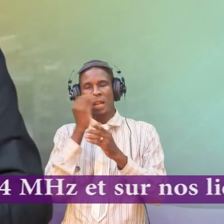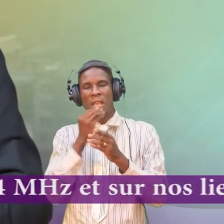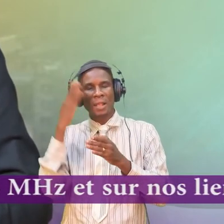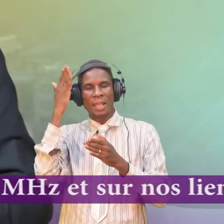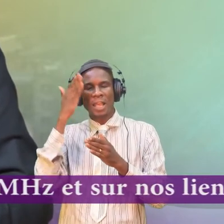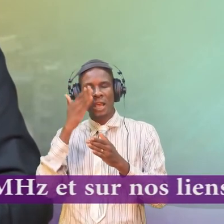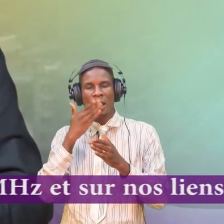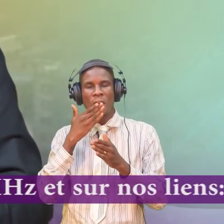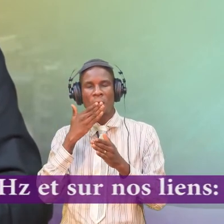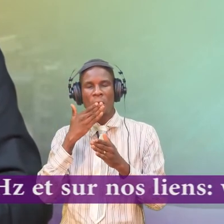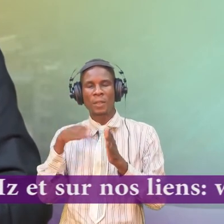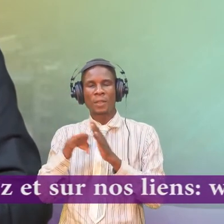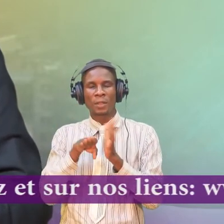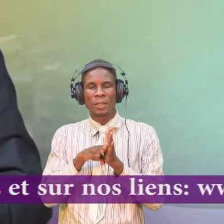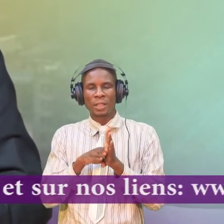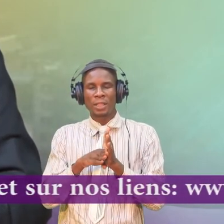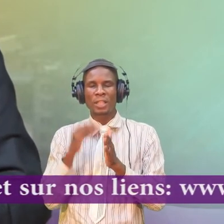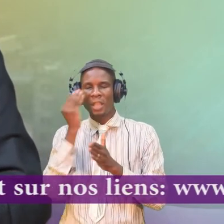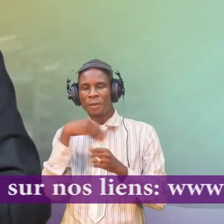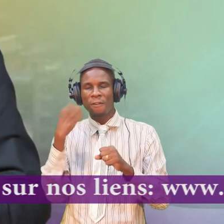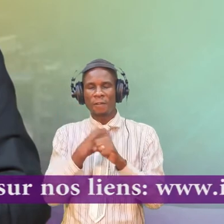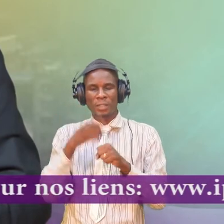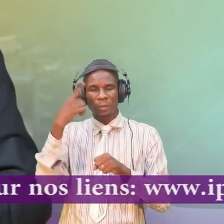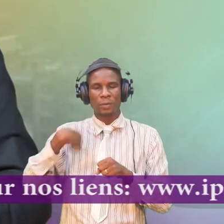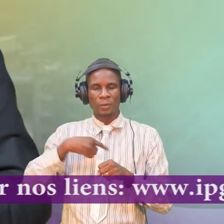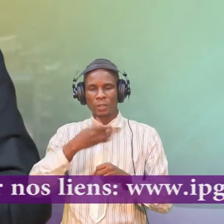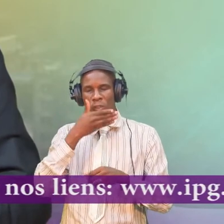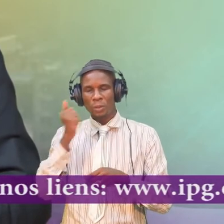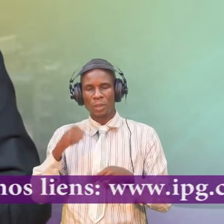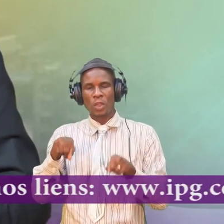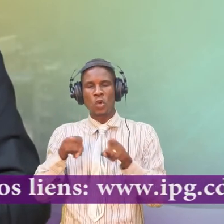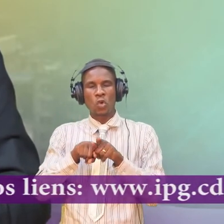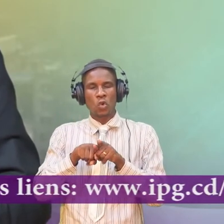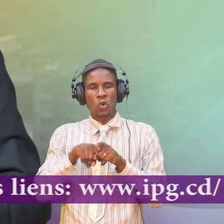Tunaomba unene nasi kupitia neno lako mtakatifu.